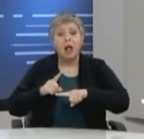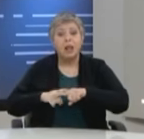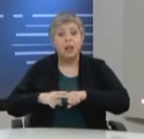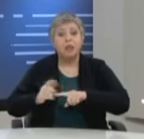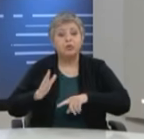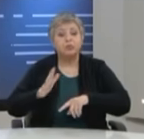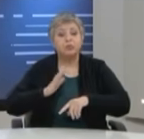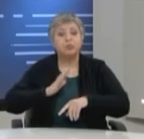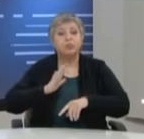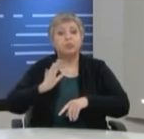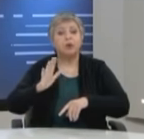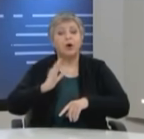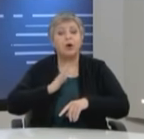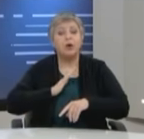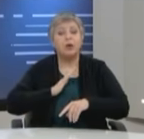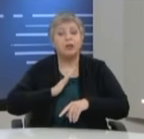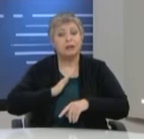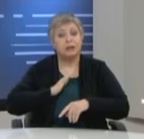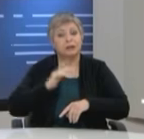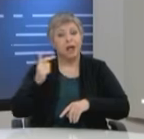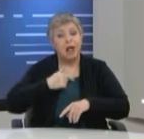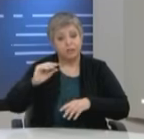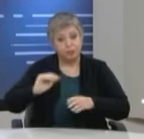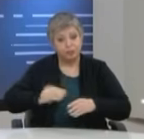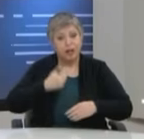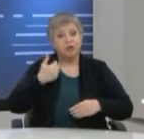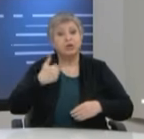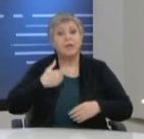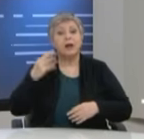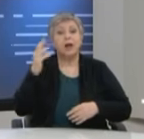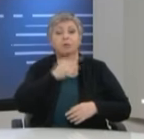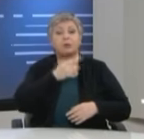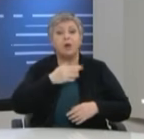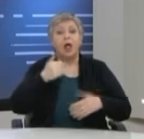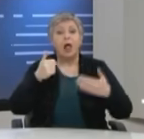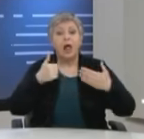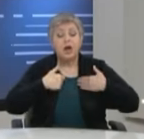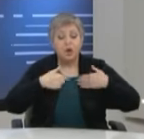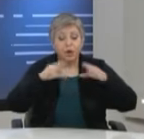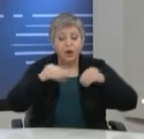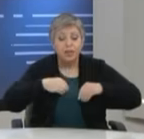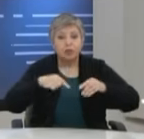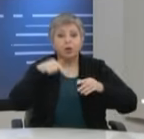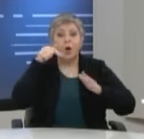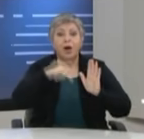Πρωθυπουργό, αρνούμε κατηγορηματικά να ερμηνεύσω τη συμφωνία με τον τρόπο αυτό.